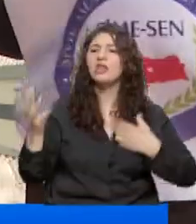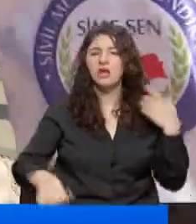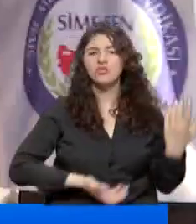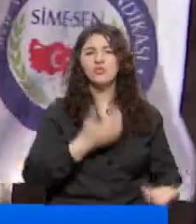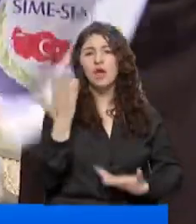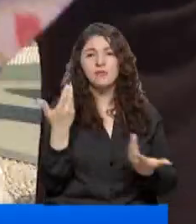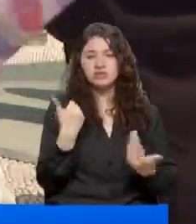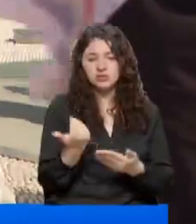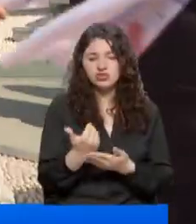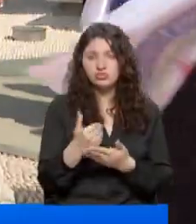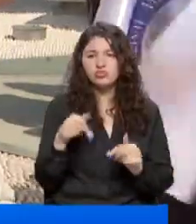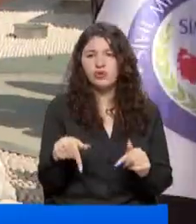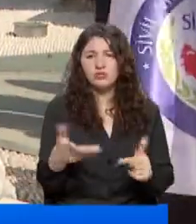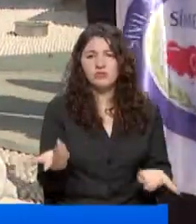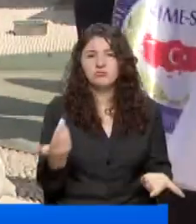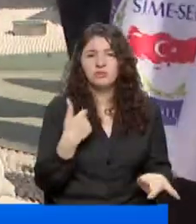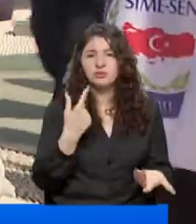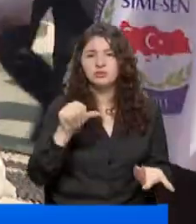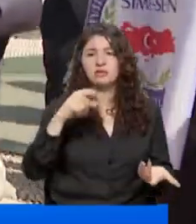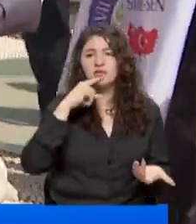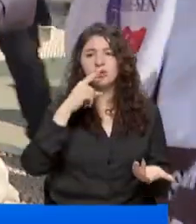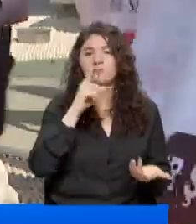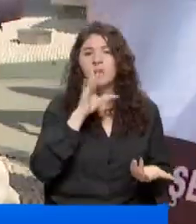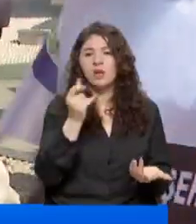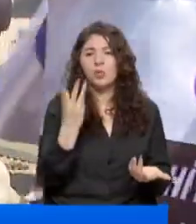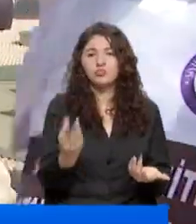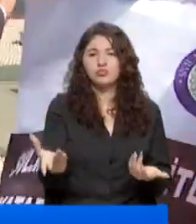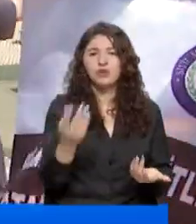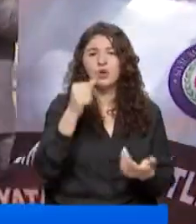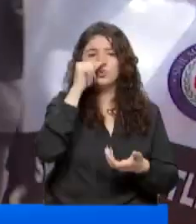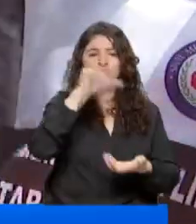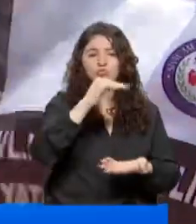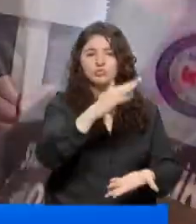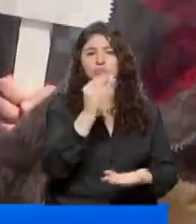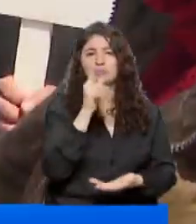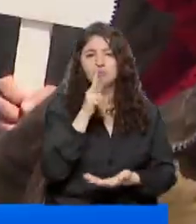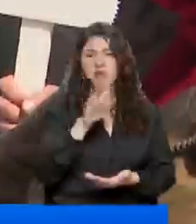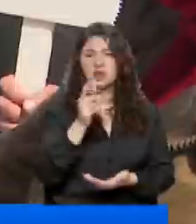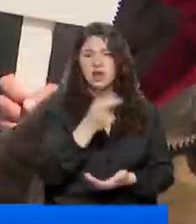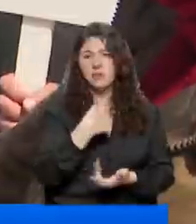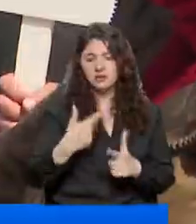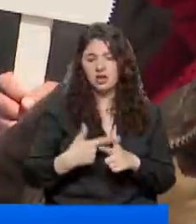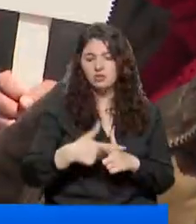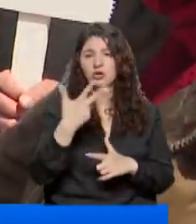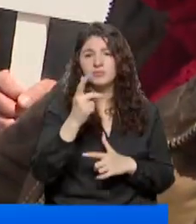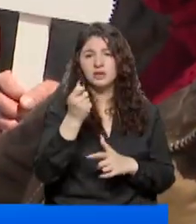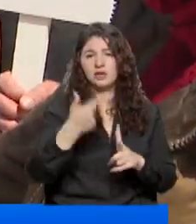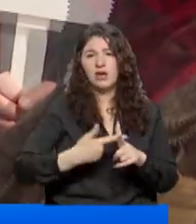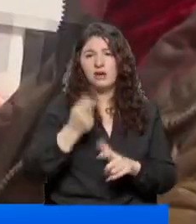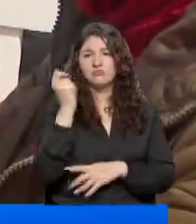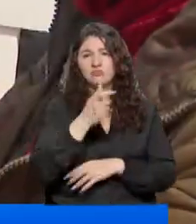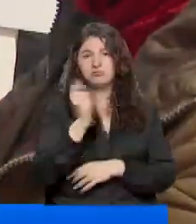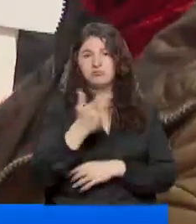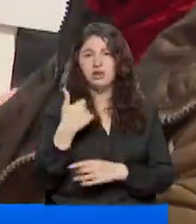yanıyor Nasıl geçirelim şu anda bir zeytinyağı 150 milyon olmuş düşüp olmuş 350 lira kirada olduğu için 3 milyar kira